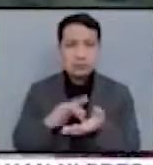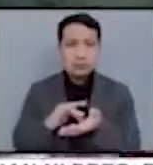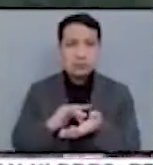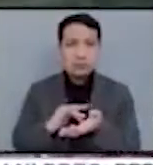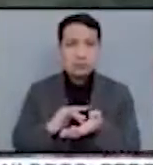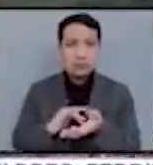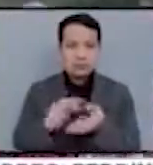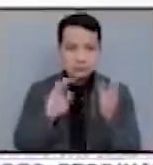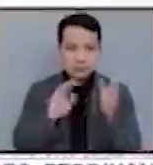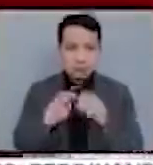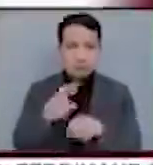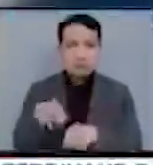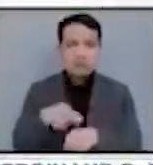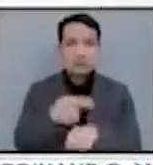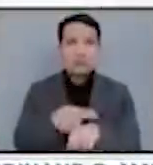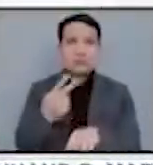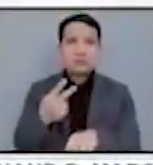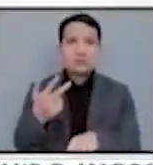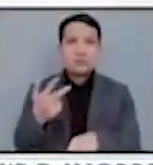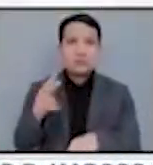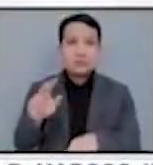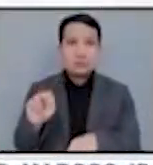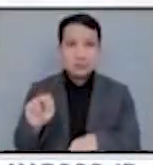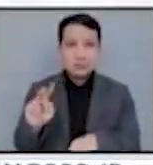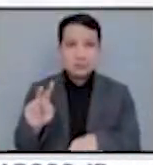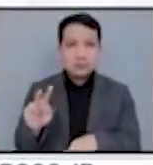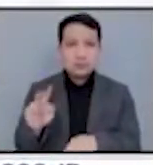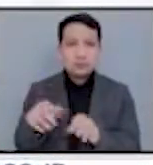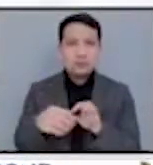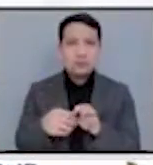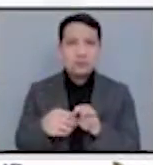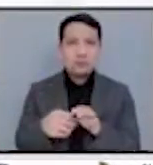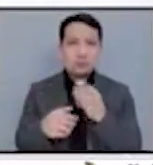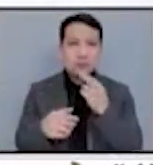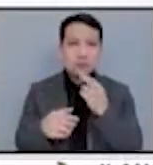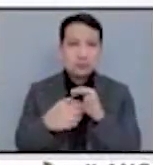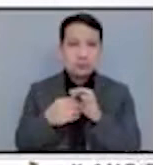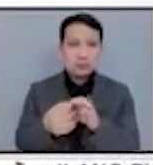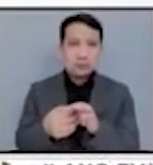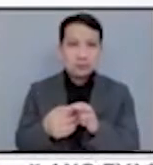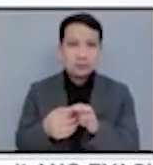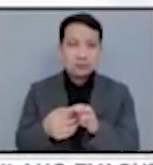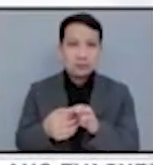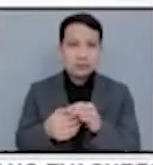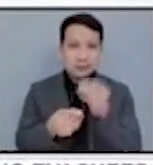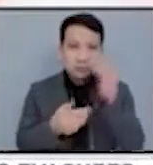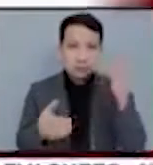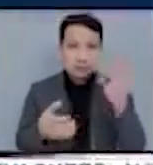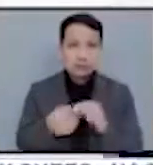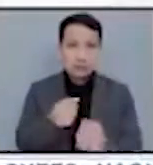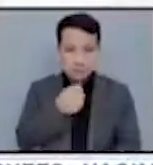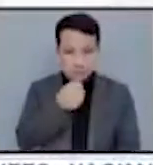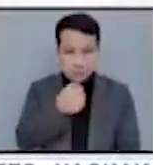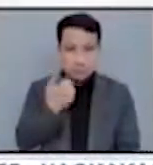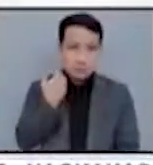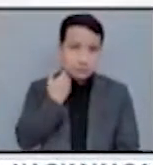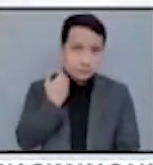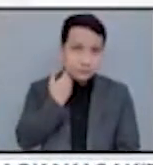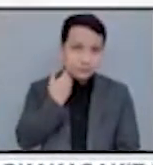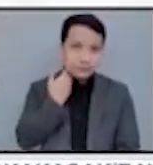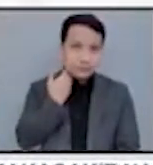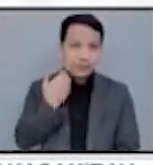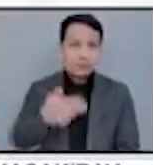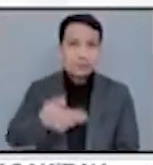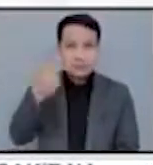2, 3 at 12. Kabilang dito ang acute and upper respiratory infection, ubot sipon, lagnat, hypertension,